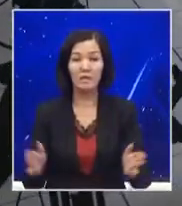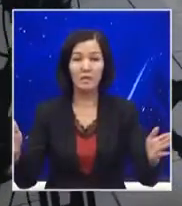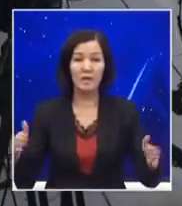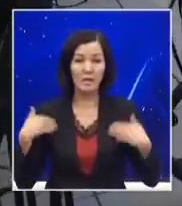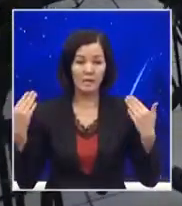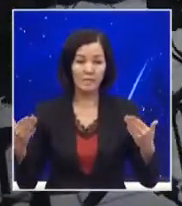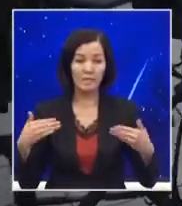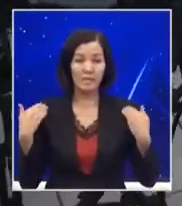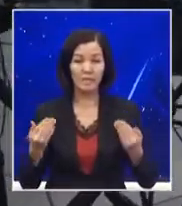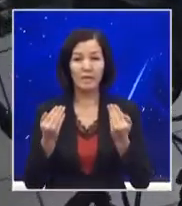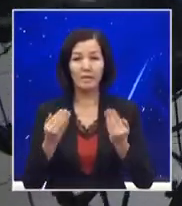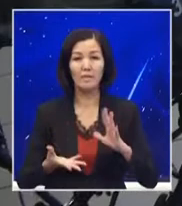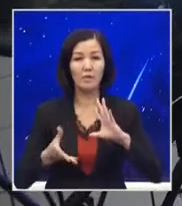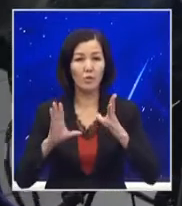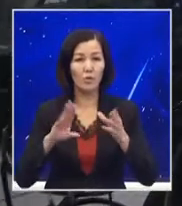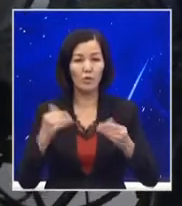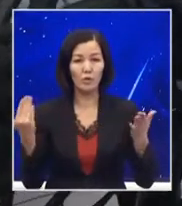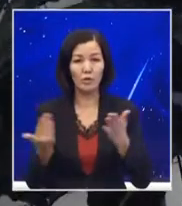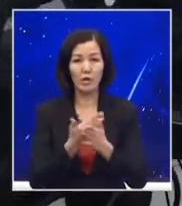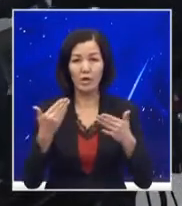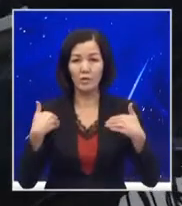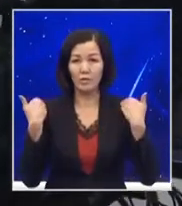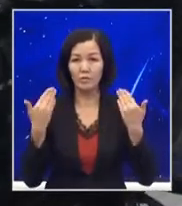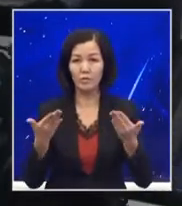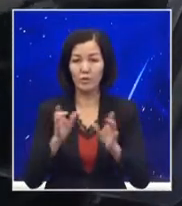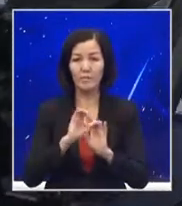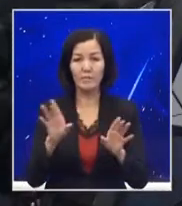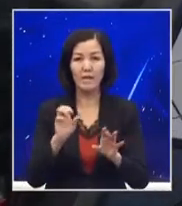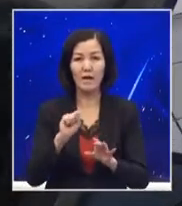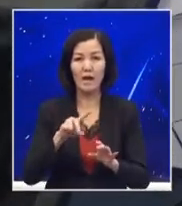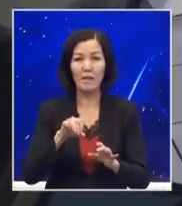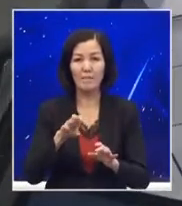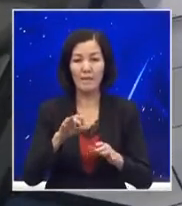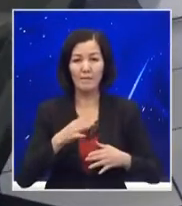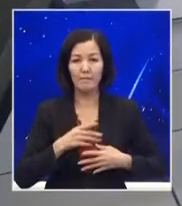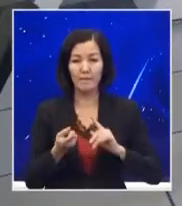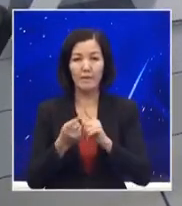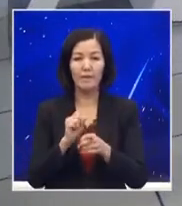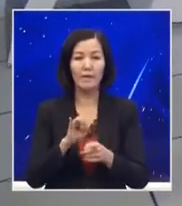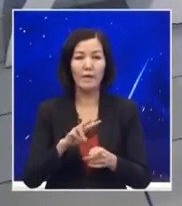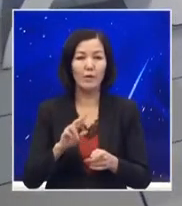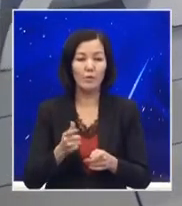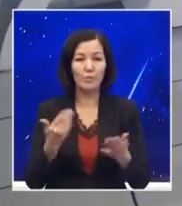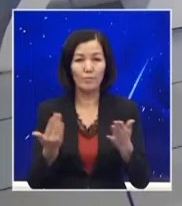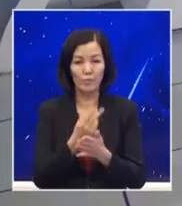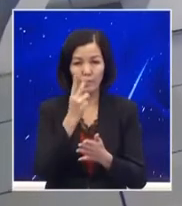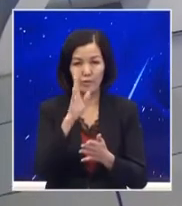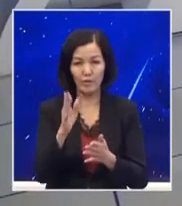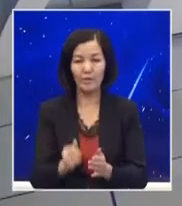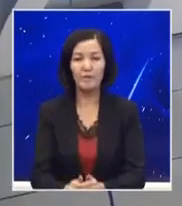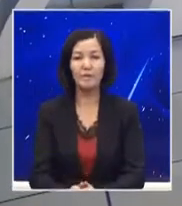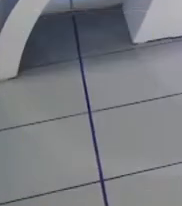Ассаламу алейкум, қадірменді көрермен, тікелей эфирде жаңалықтар, студияда Алмат Хамид, сурдодармада Айгүл Жұмашқызы. Бүгін көретіндеріміз.